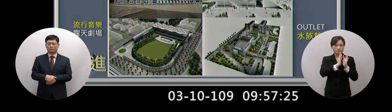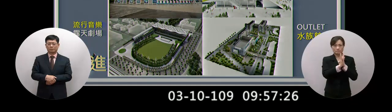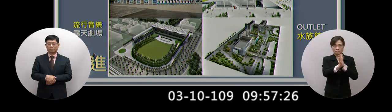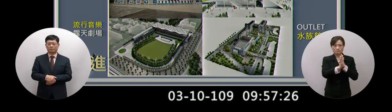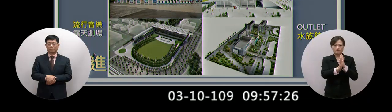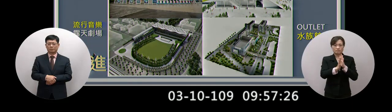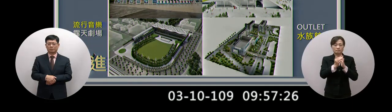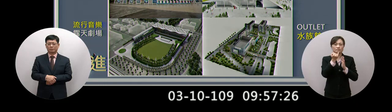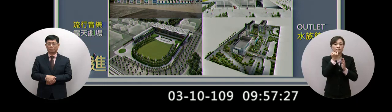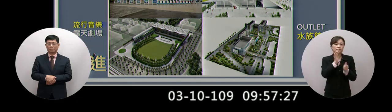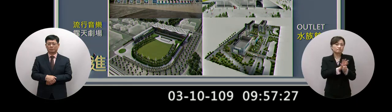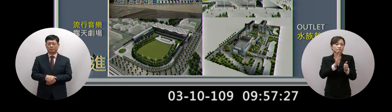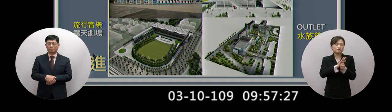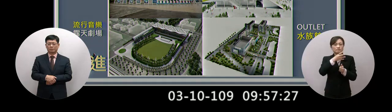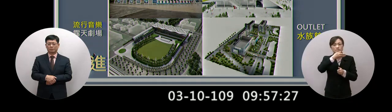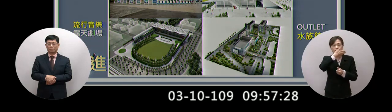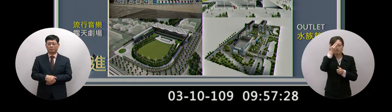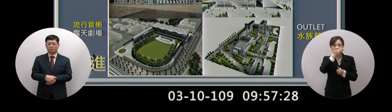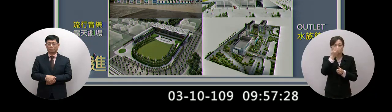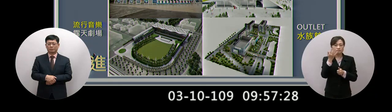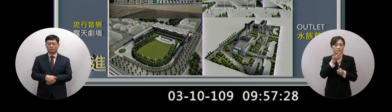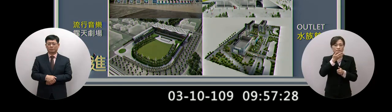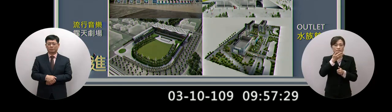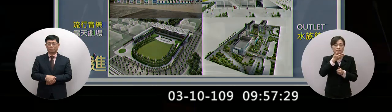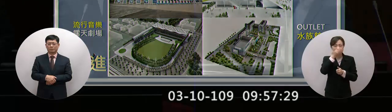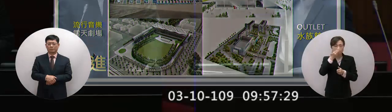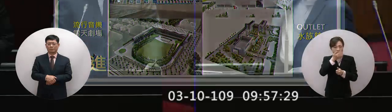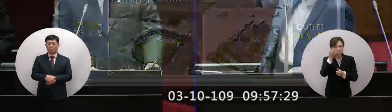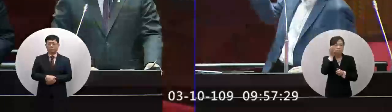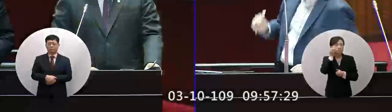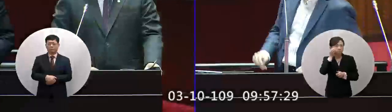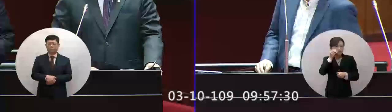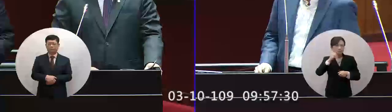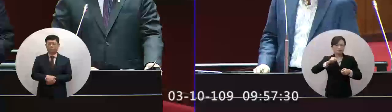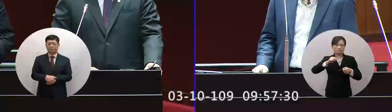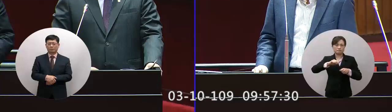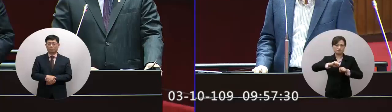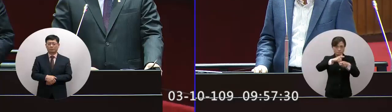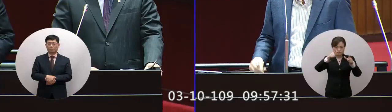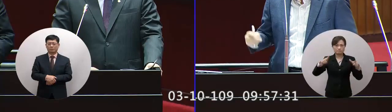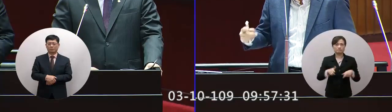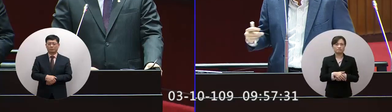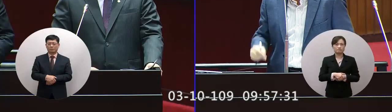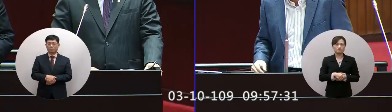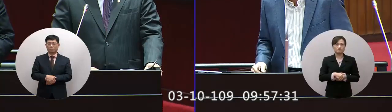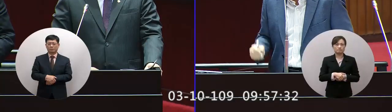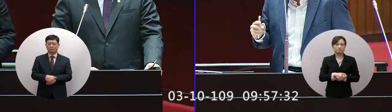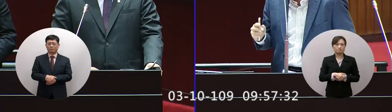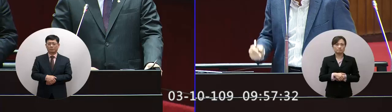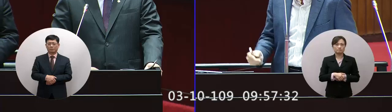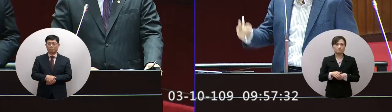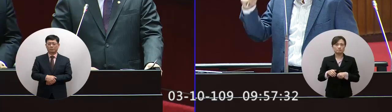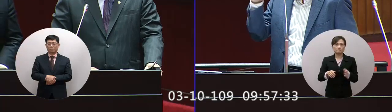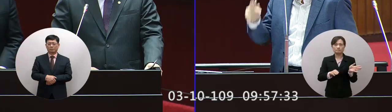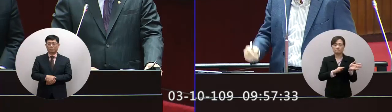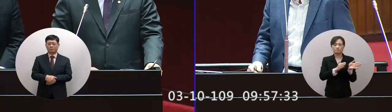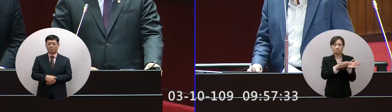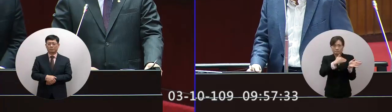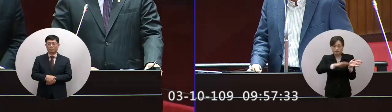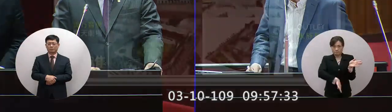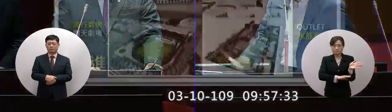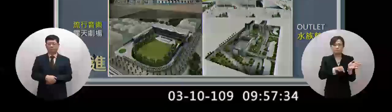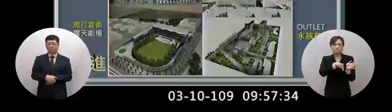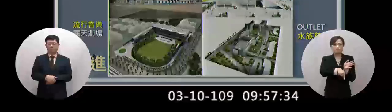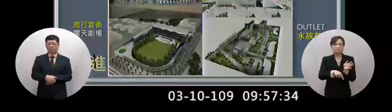光，那我想这个部分带来非常多的人潮。左下角已经在今年年底就要完成的可以容